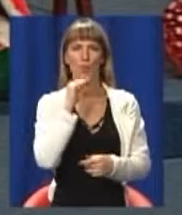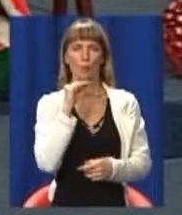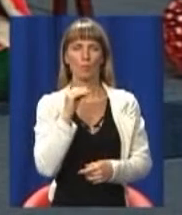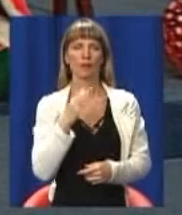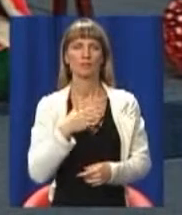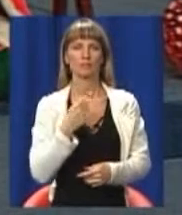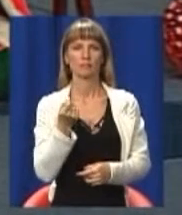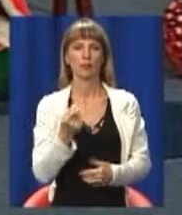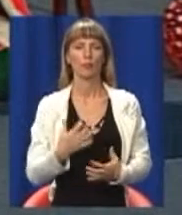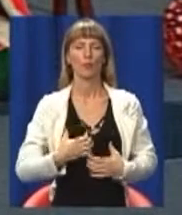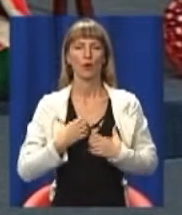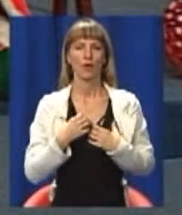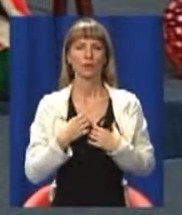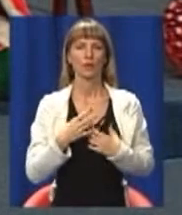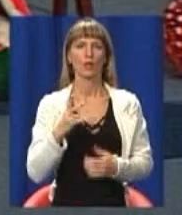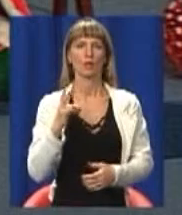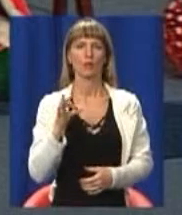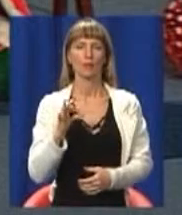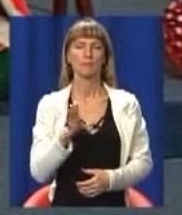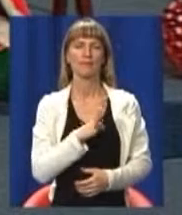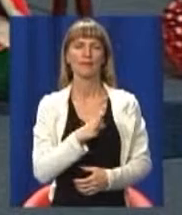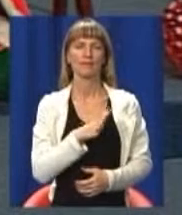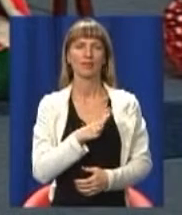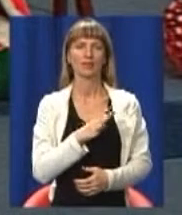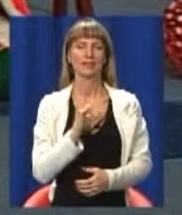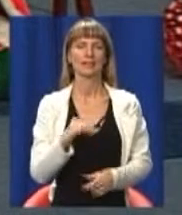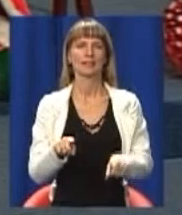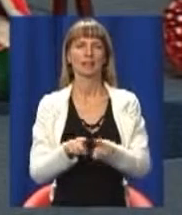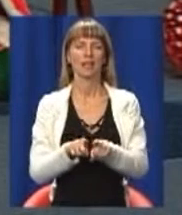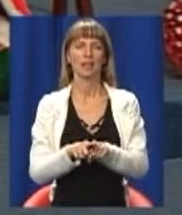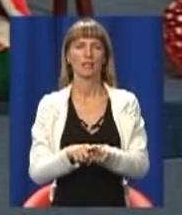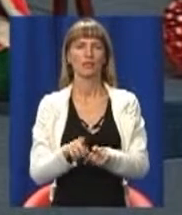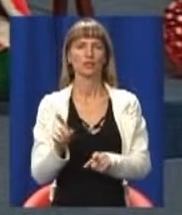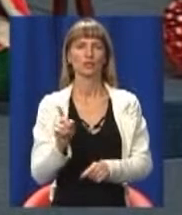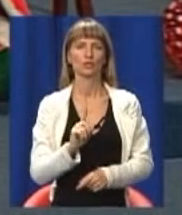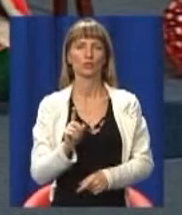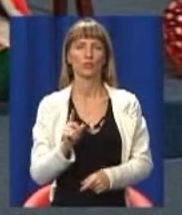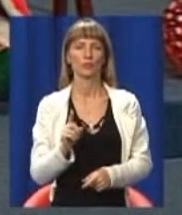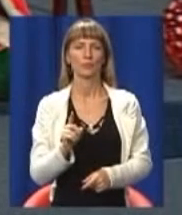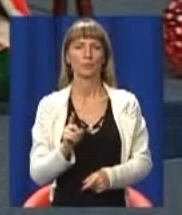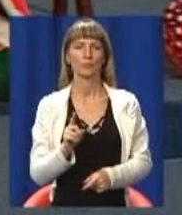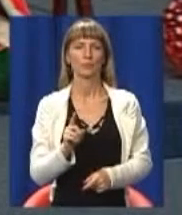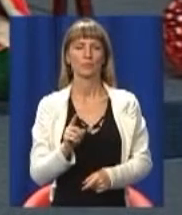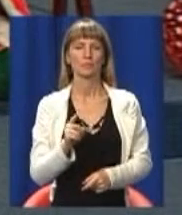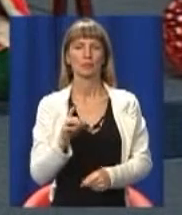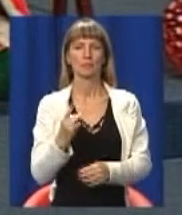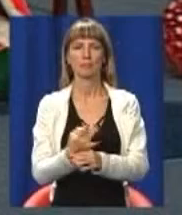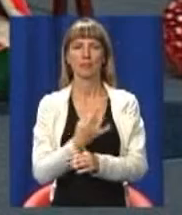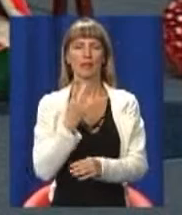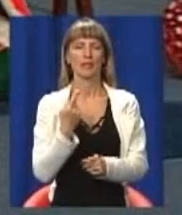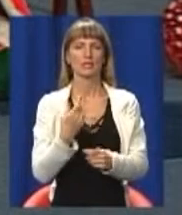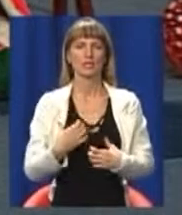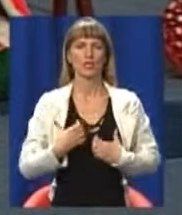нас трохи пугають. Але буває і таке, що ці, здається, на перший погляд, страшні